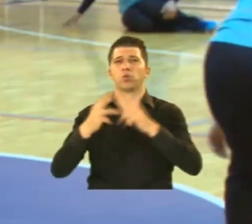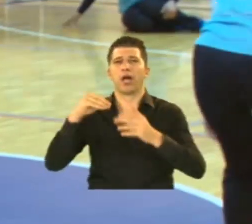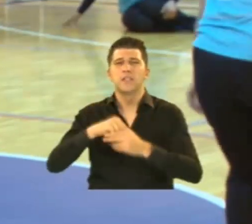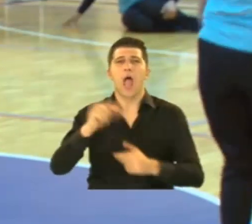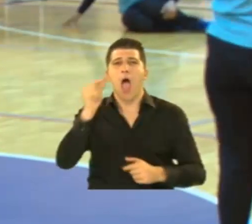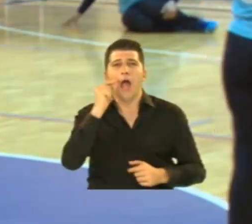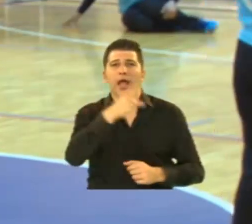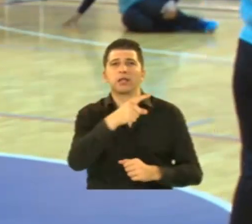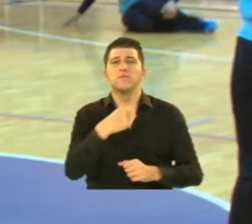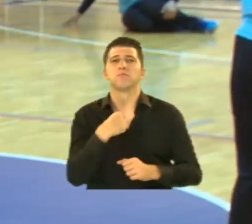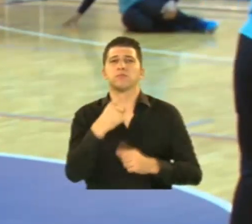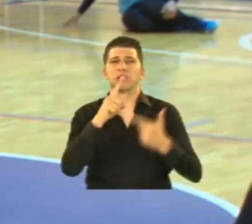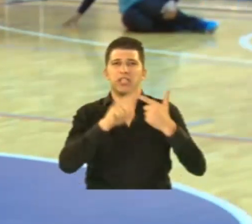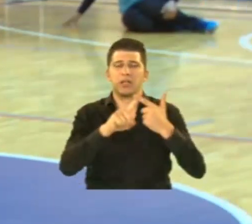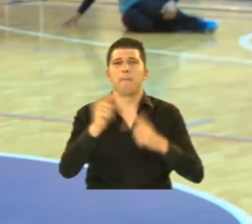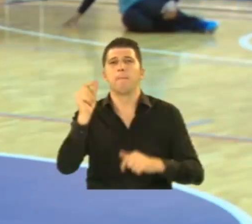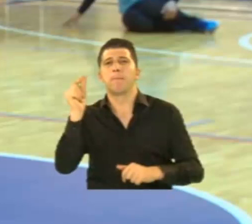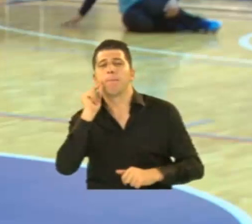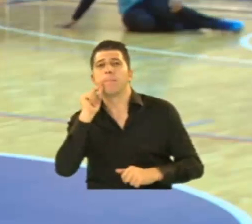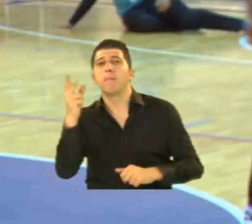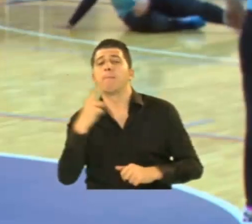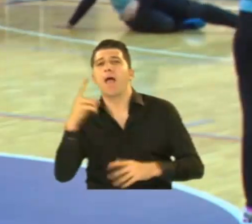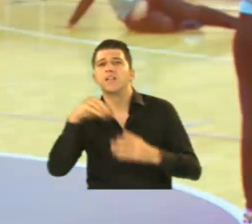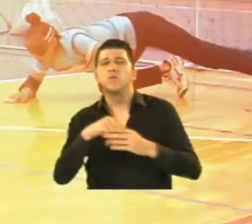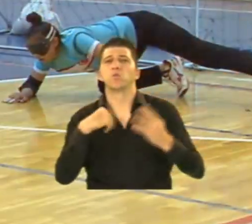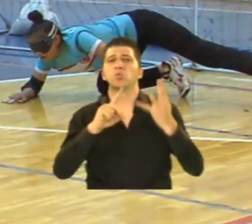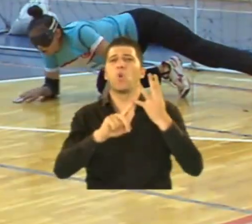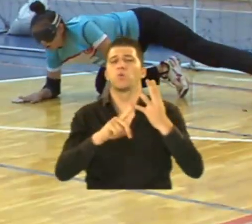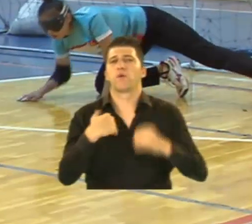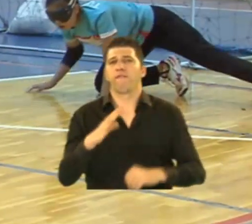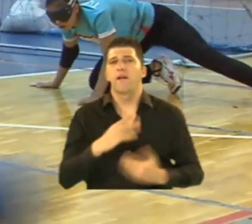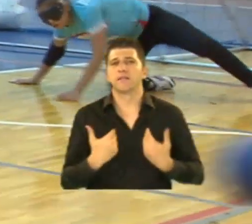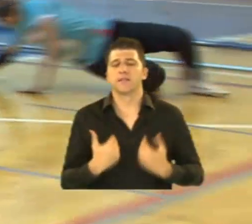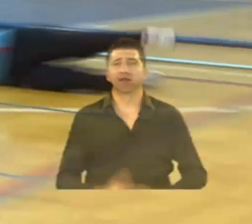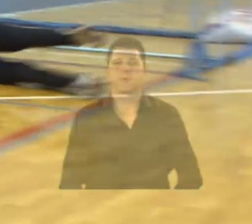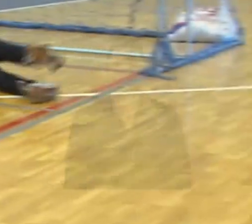var. Erkeklerde ikinci, bayanlarda da dördüncü sıradayız şu anda.